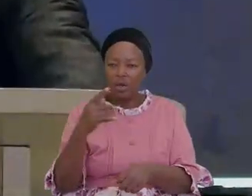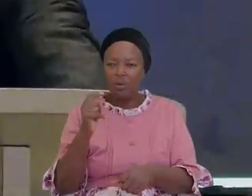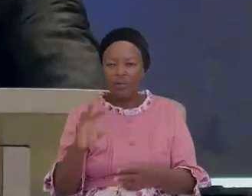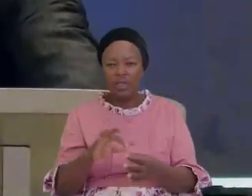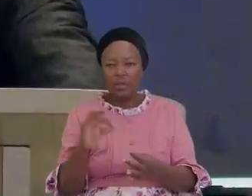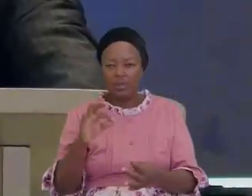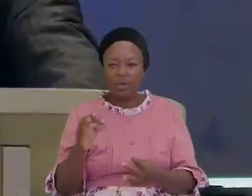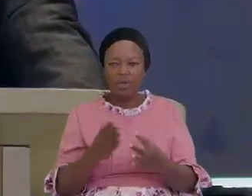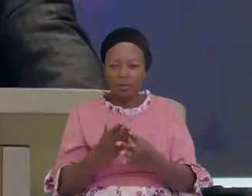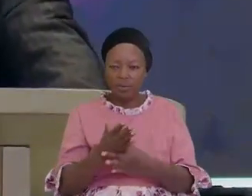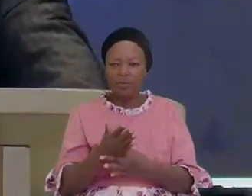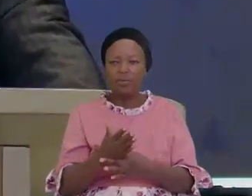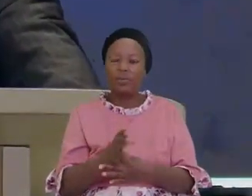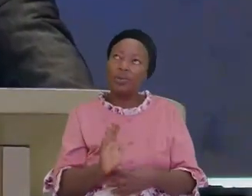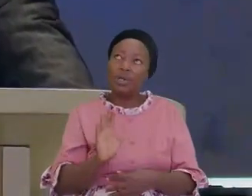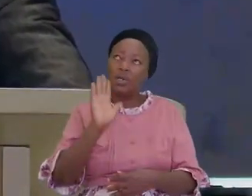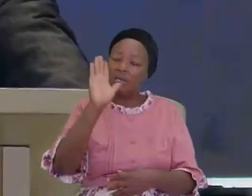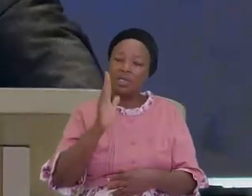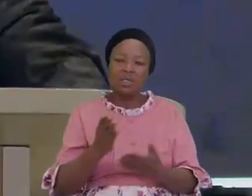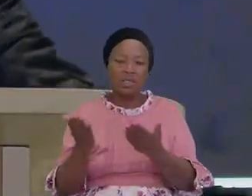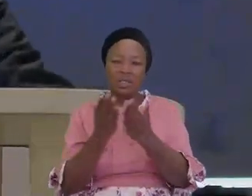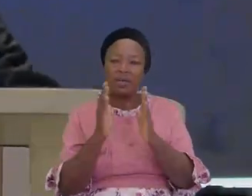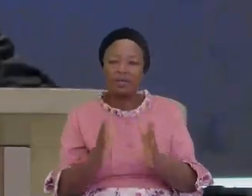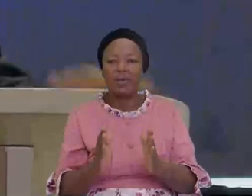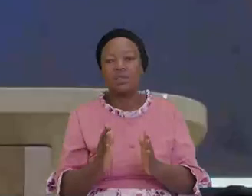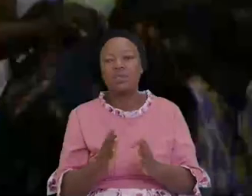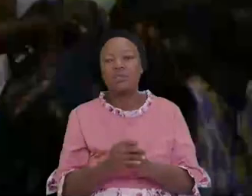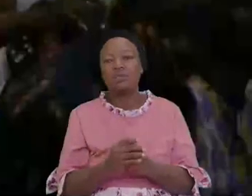L'œuvre de l'Esprit à travers ses serviteurs.